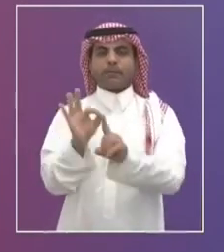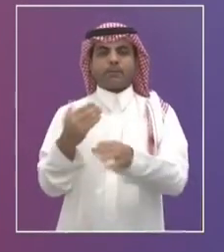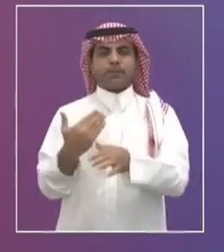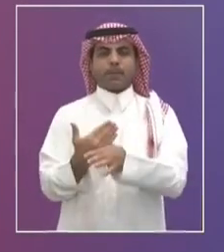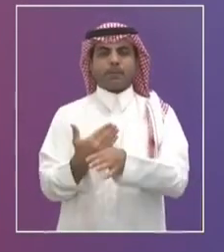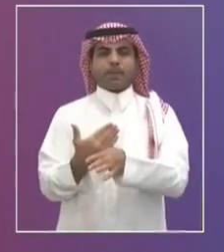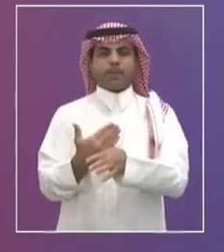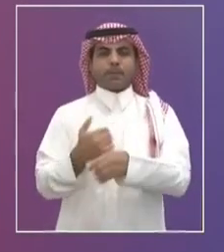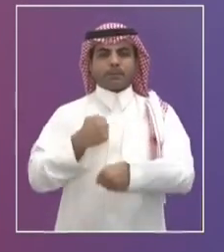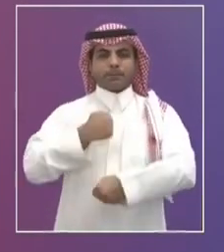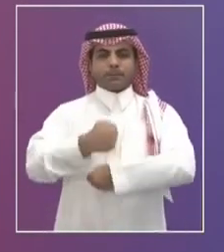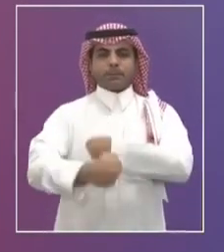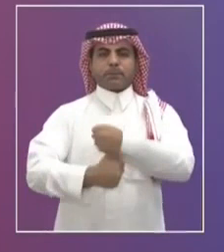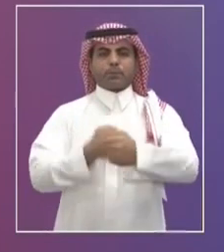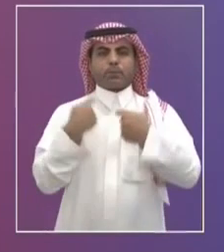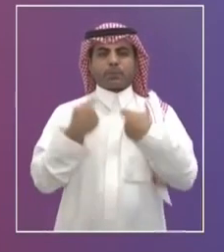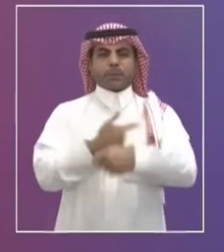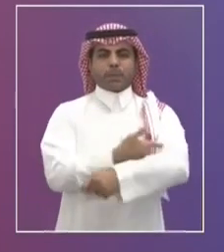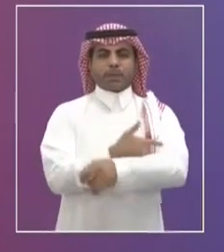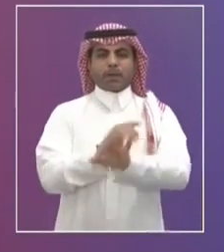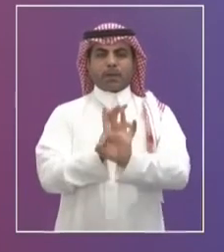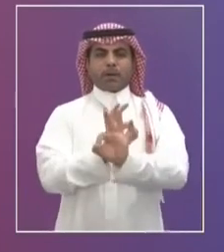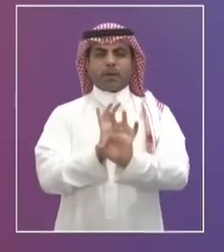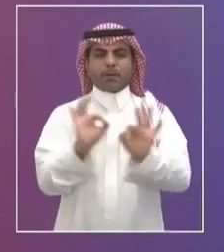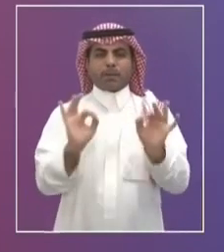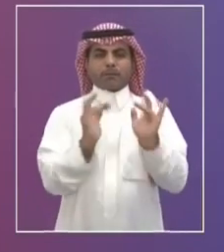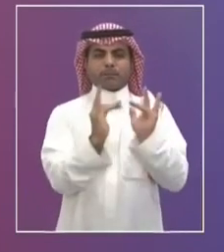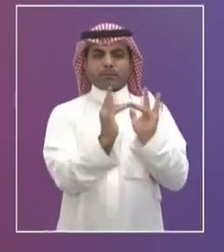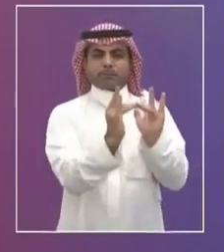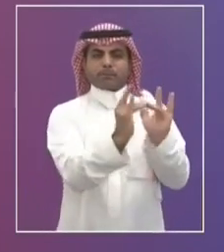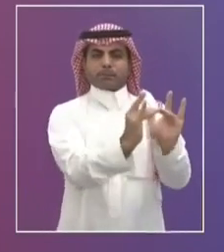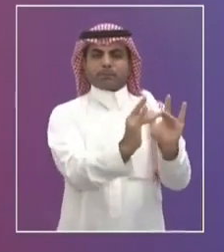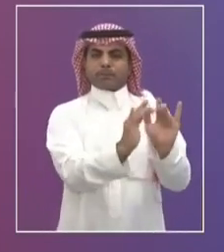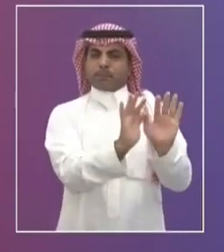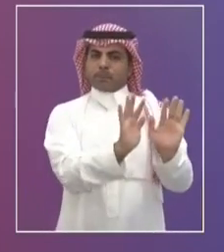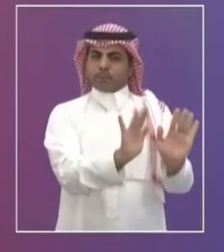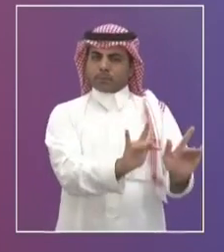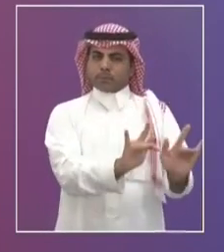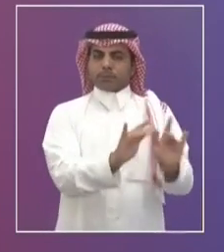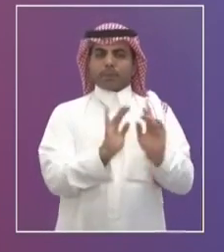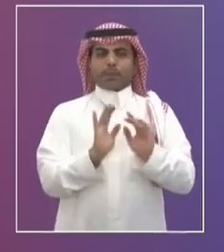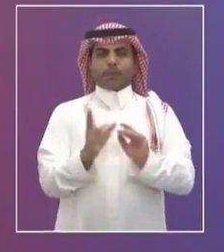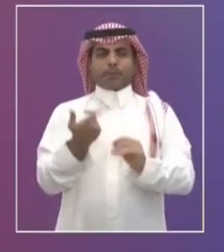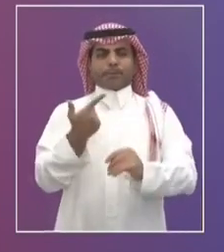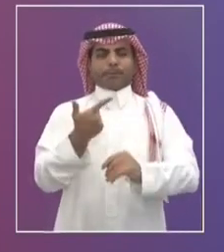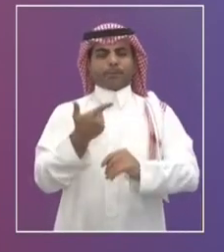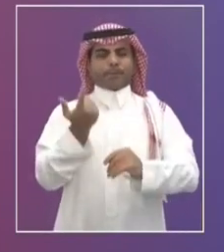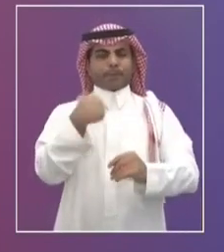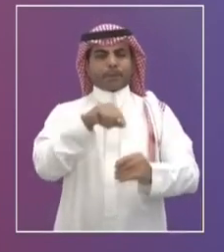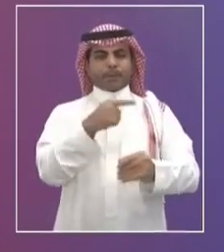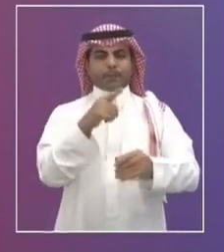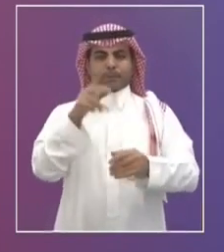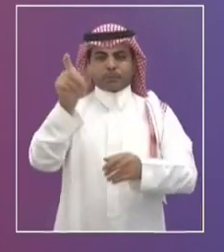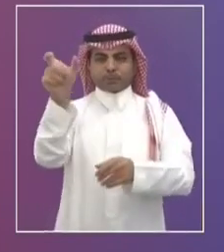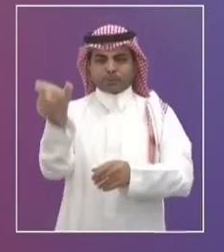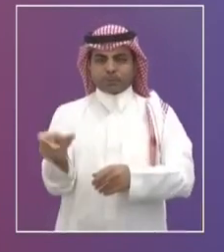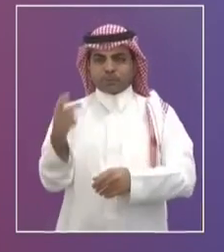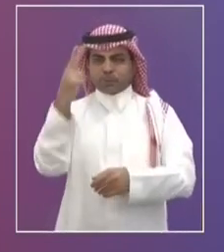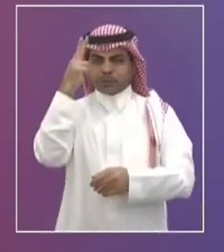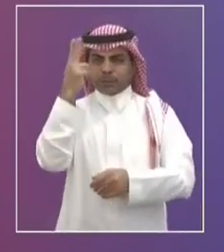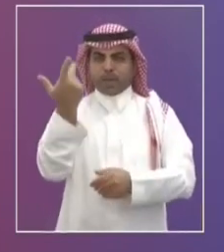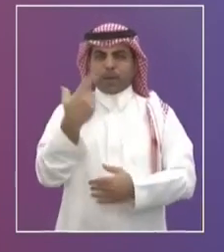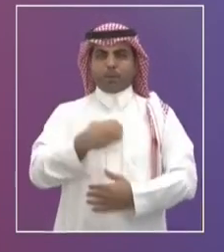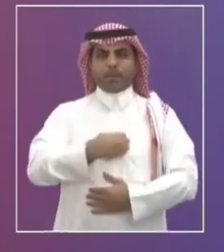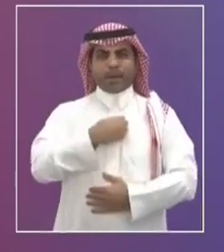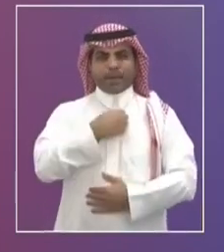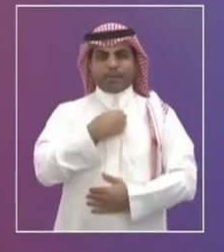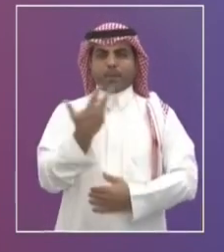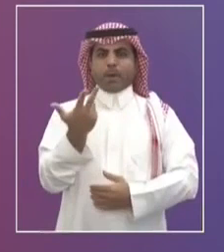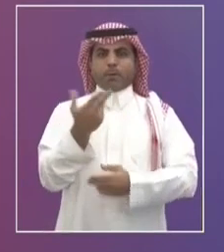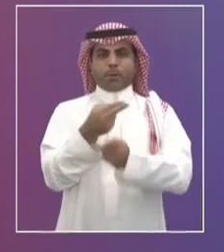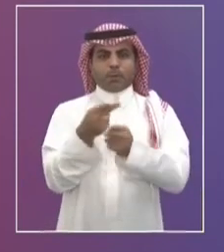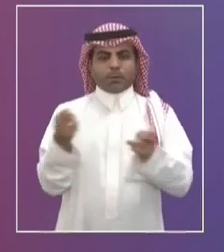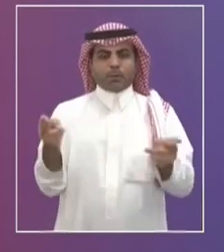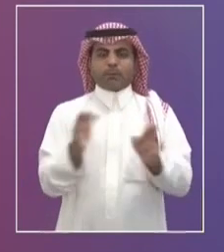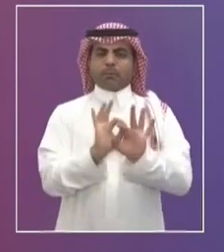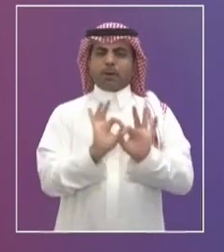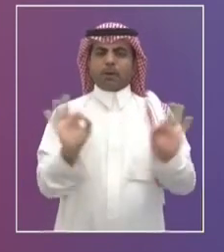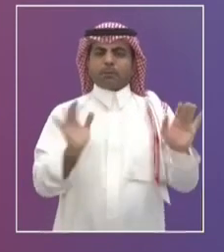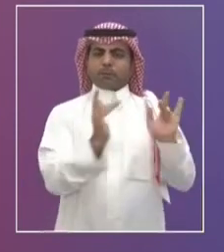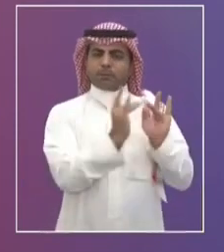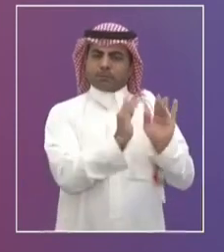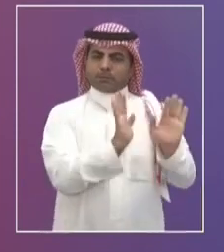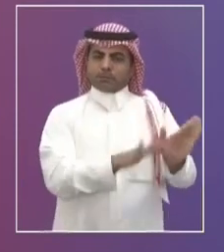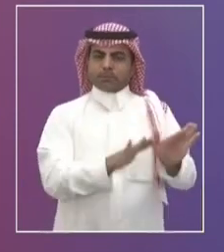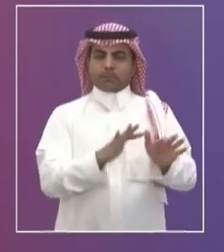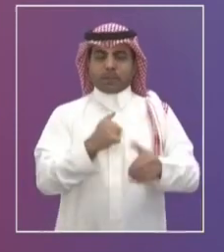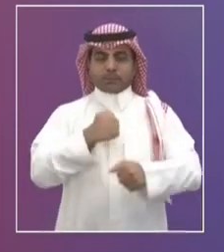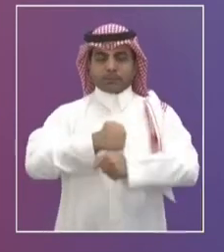أن يكون هناك رعاية صحية تليق بكل مواطن ومقيم في المملكة العربية السعودية، وجميع الإجراءات